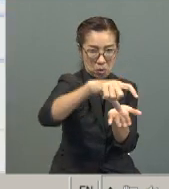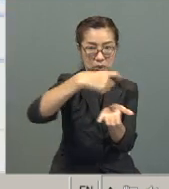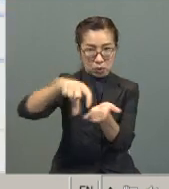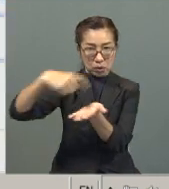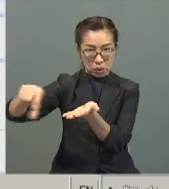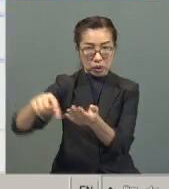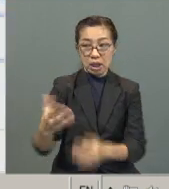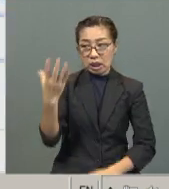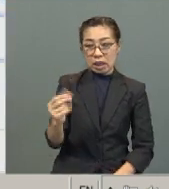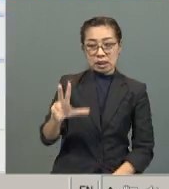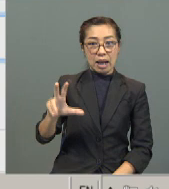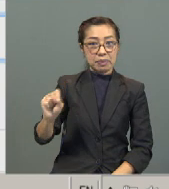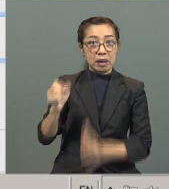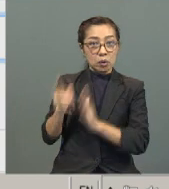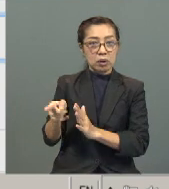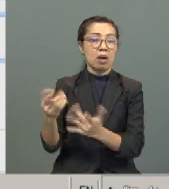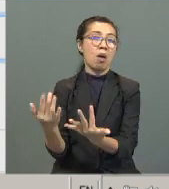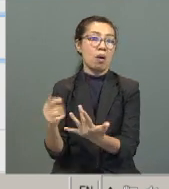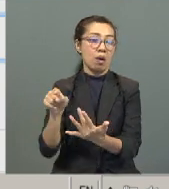แสนคนนะครับภายในสัปดาห์นี้ครับส่วนที่เหลือนะครับอีกประมาณ3